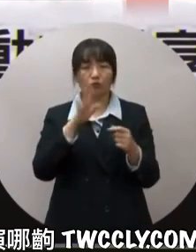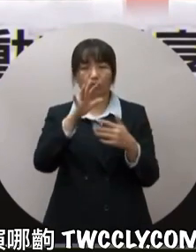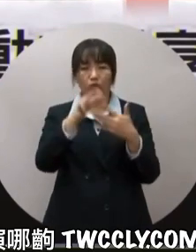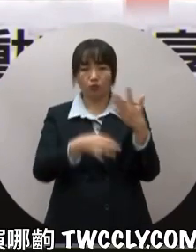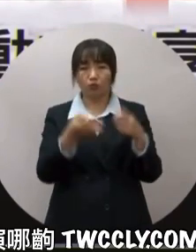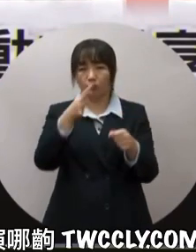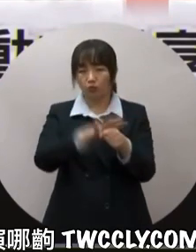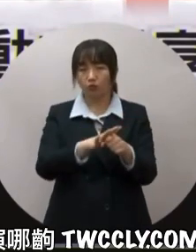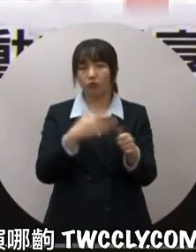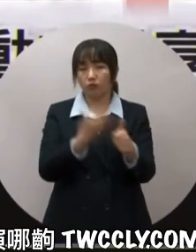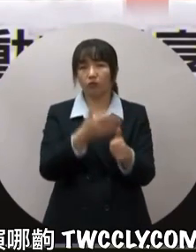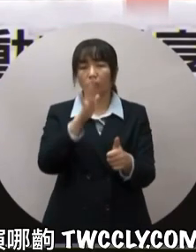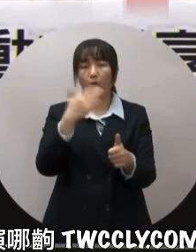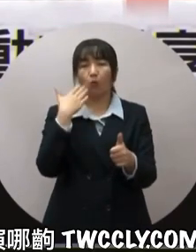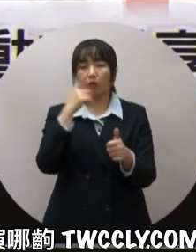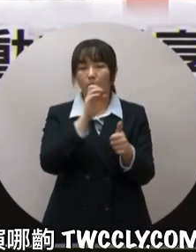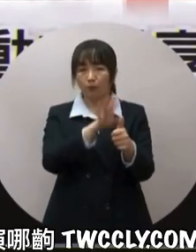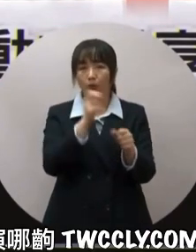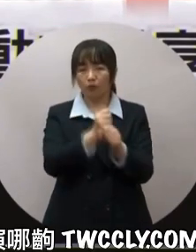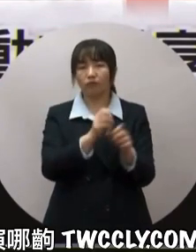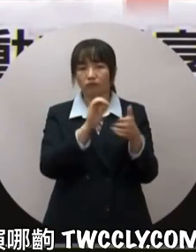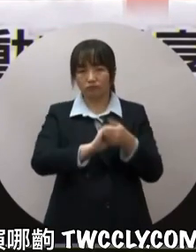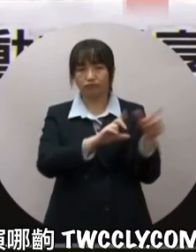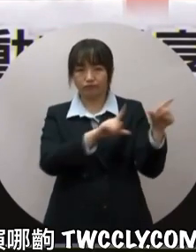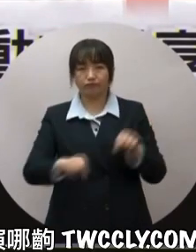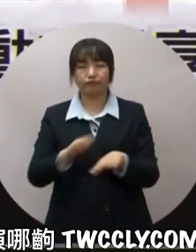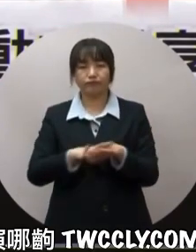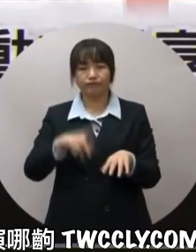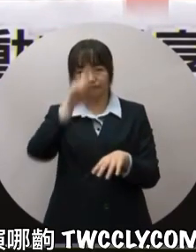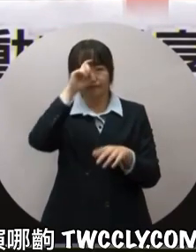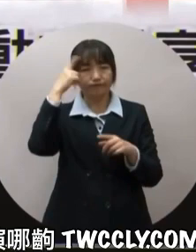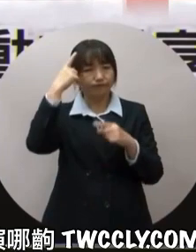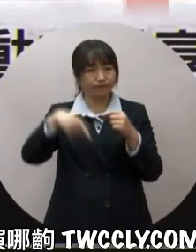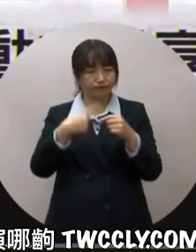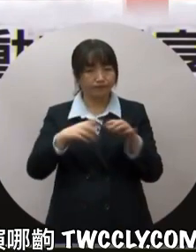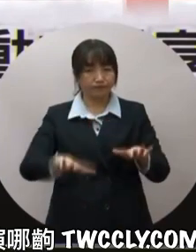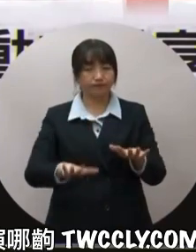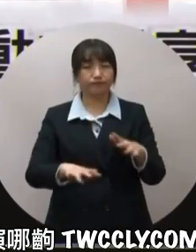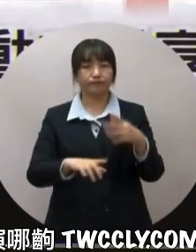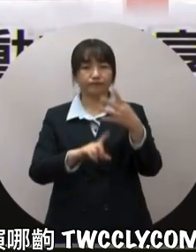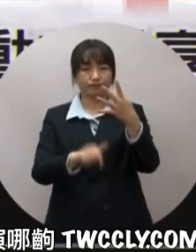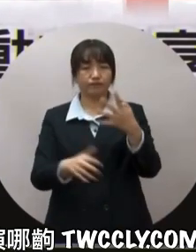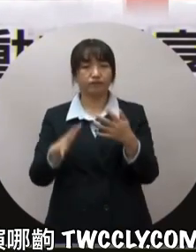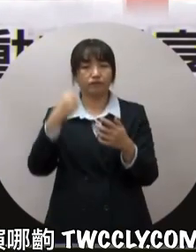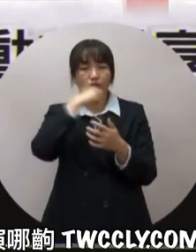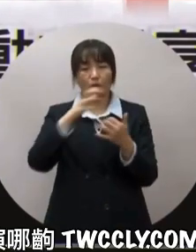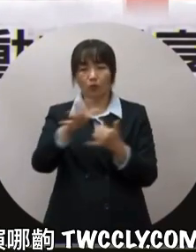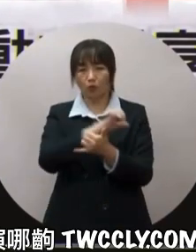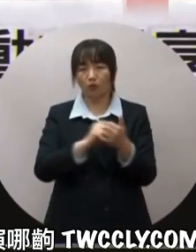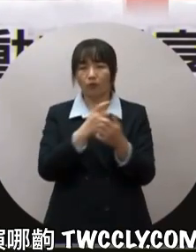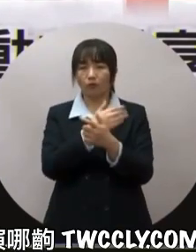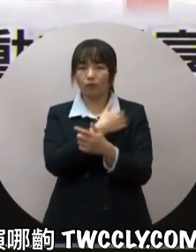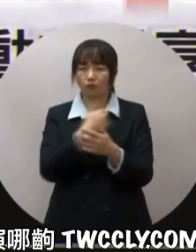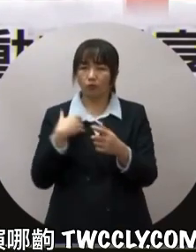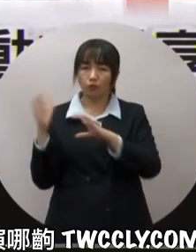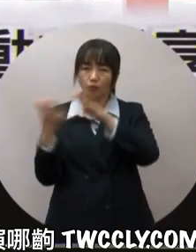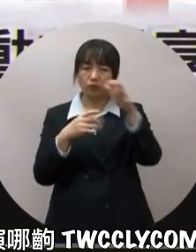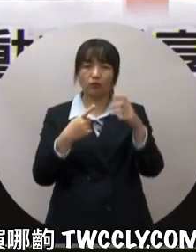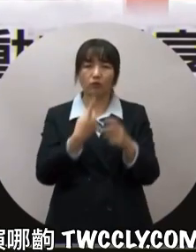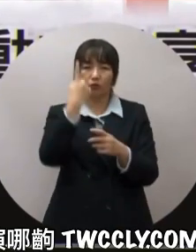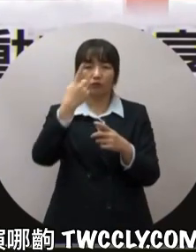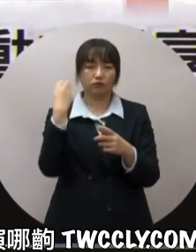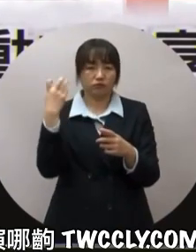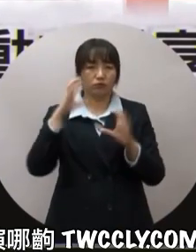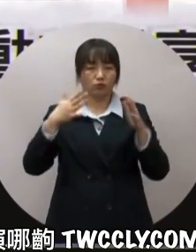相關的補助辦法你只要要求他做他絕對會去做那我們期待在明年的這個時候全台灣就可以可能是全世界第一個